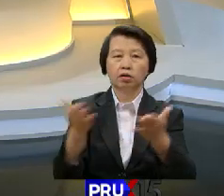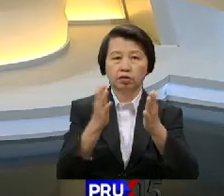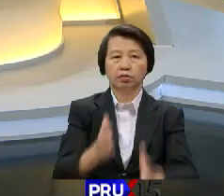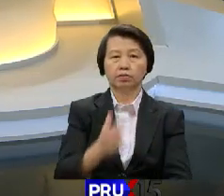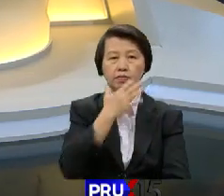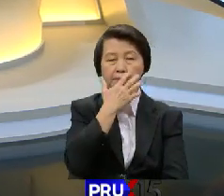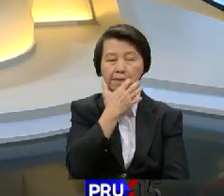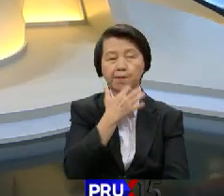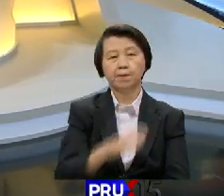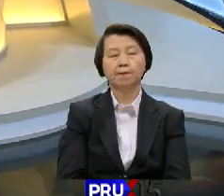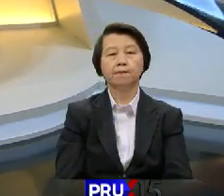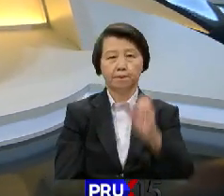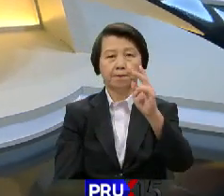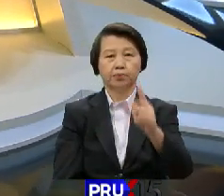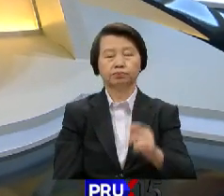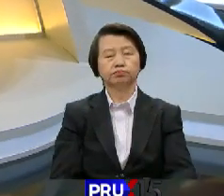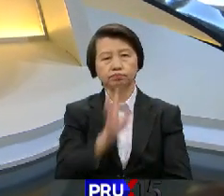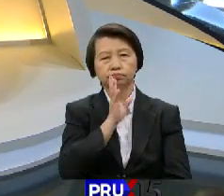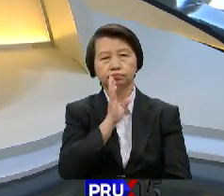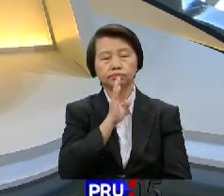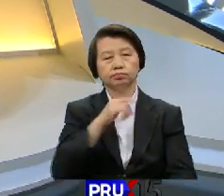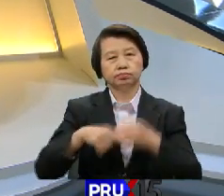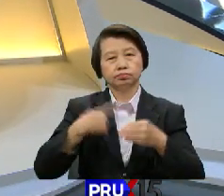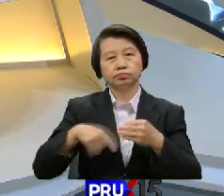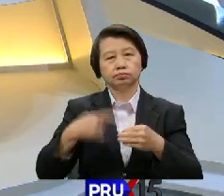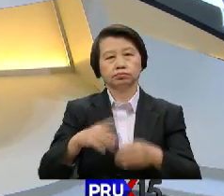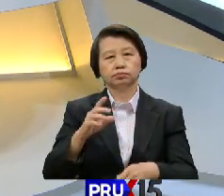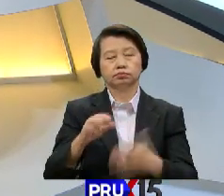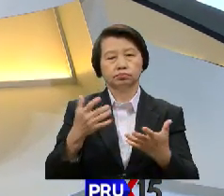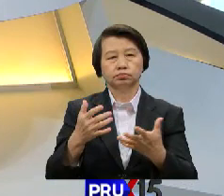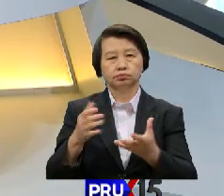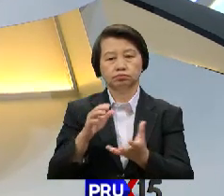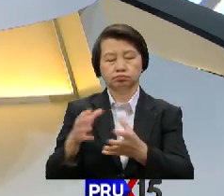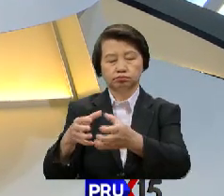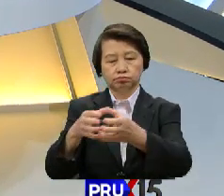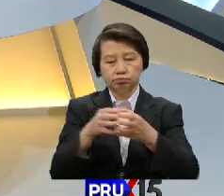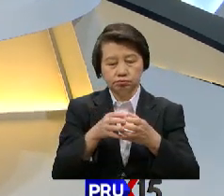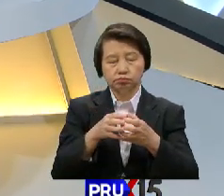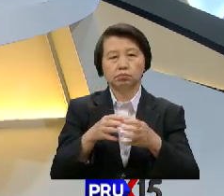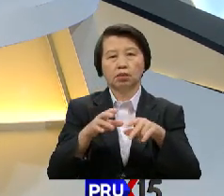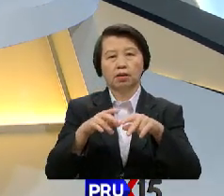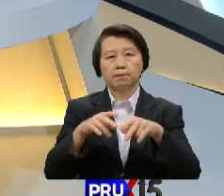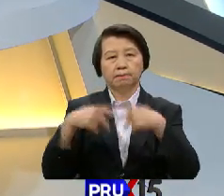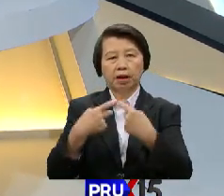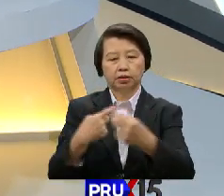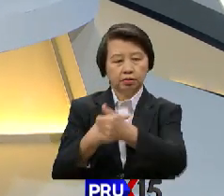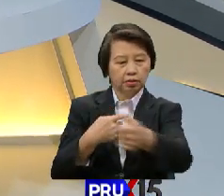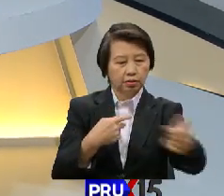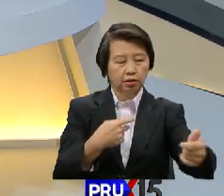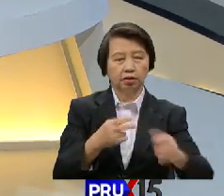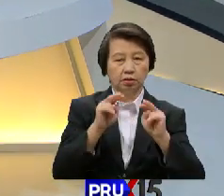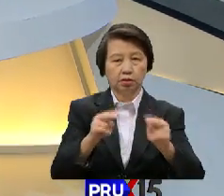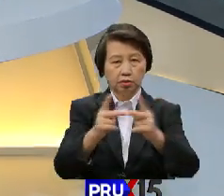iya oke pastinya kita bercakap juga tentang aspek dominasi party itu sendiri ya padahal kalau kita melihat bagi